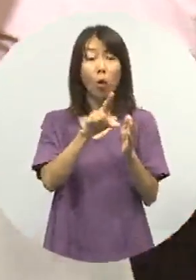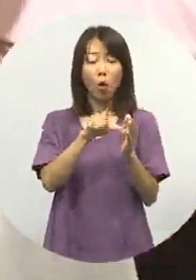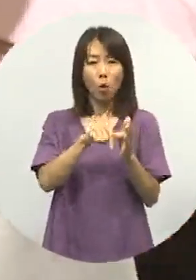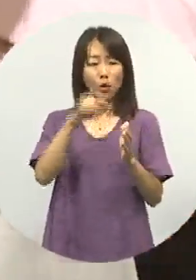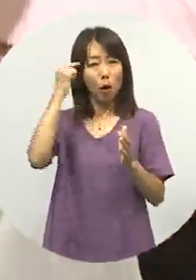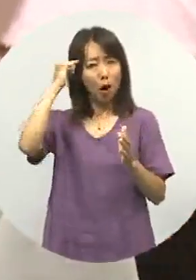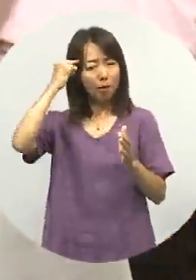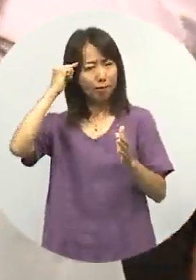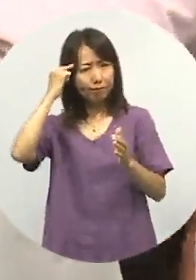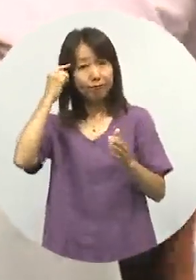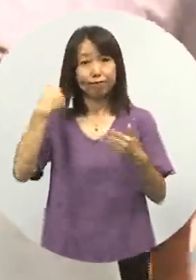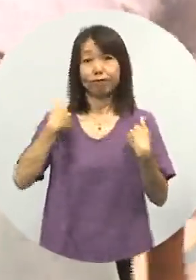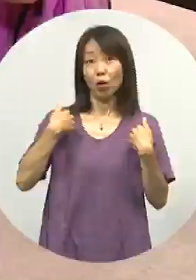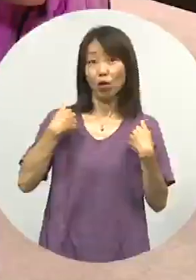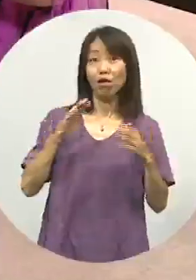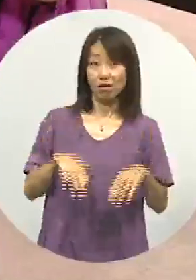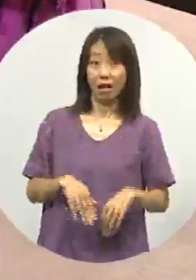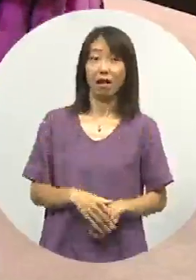う作業でした。